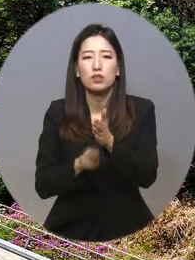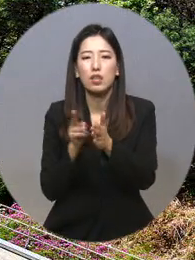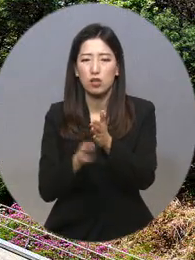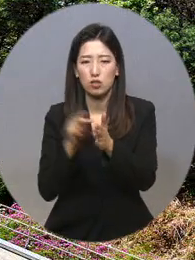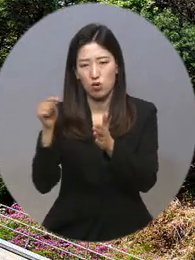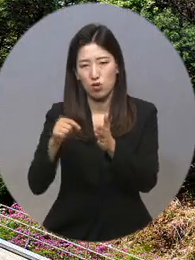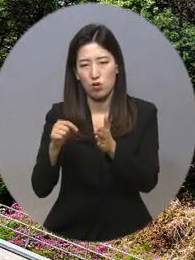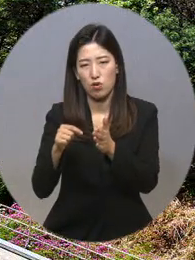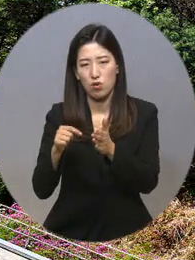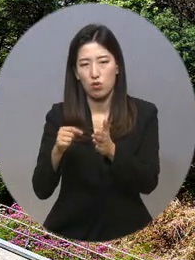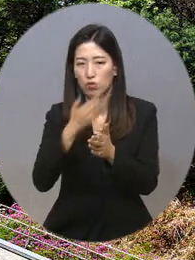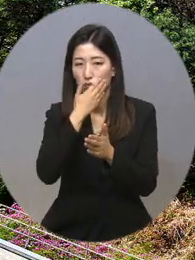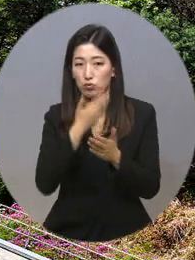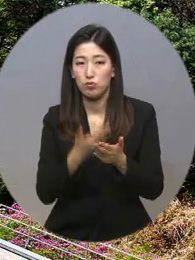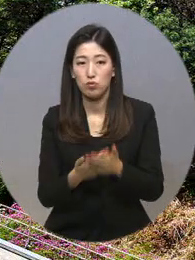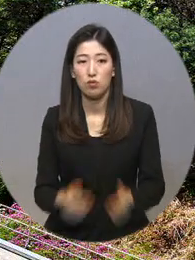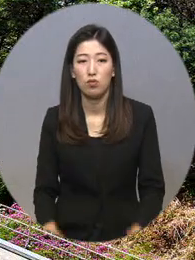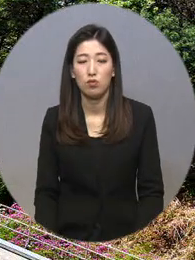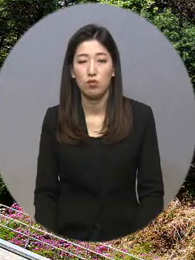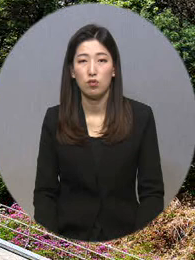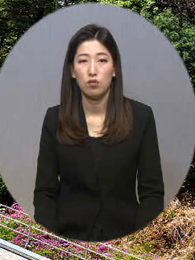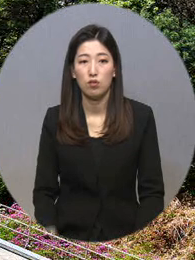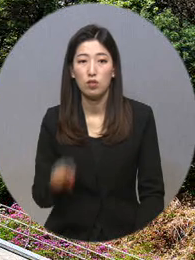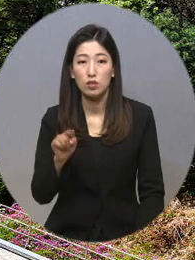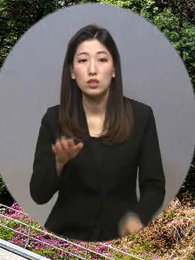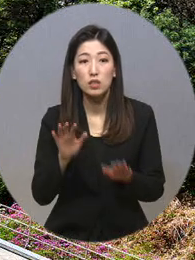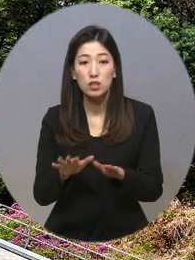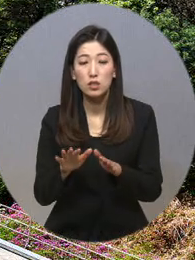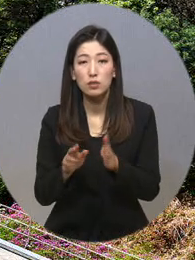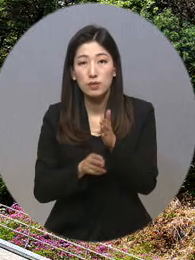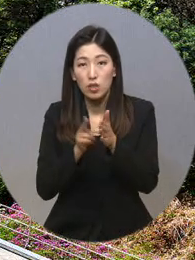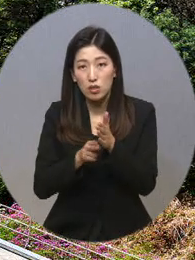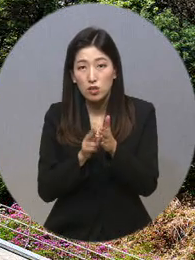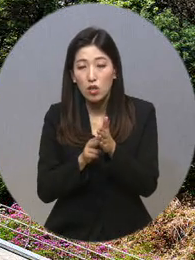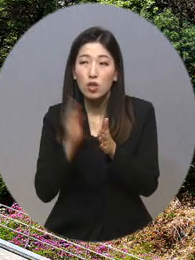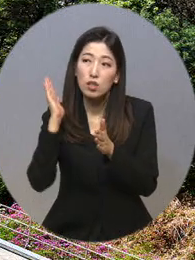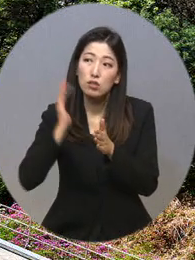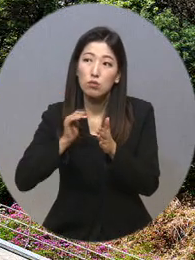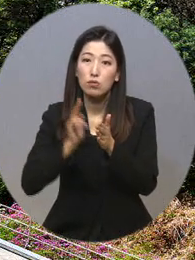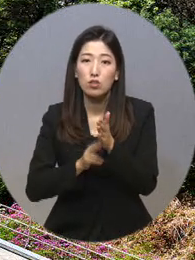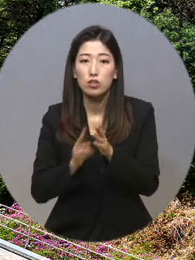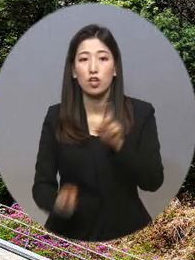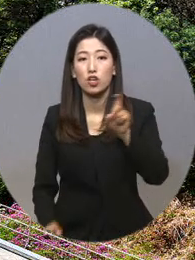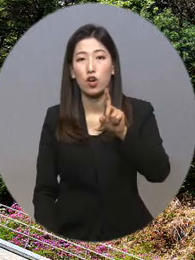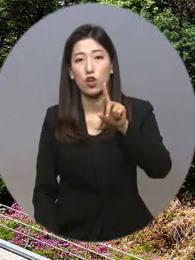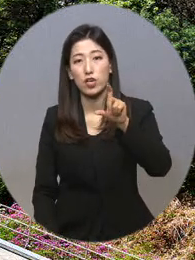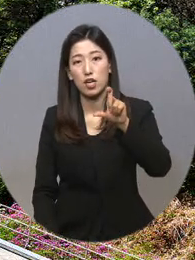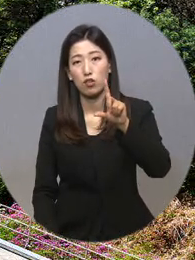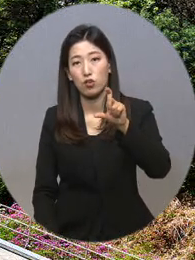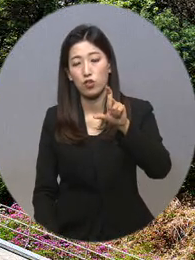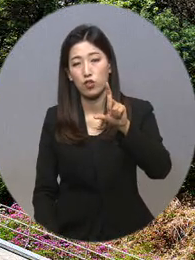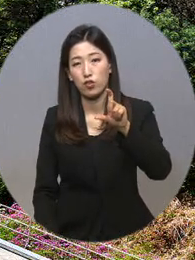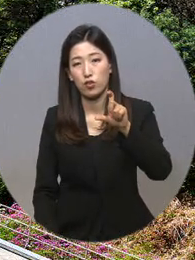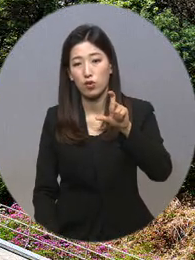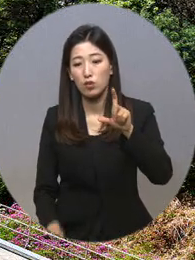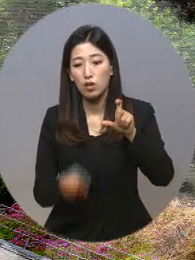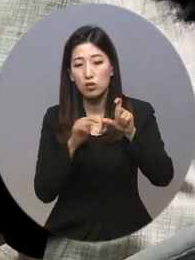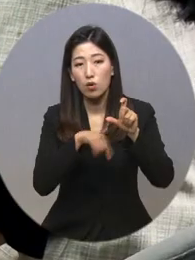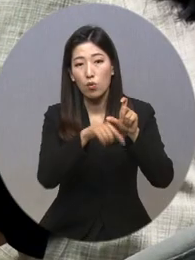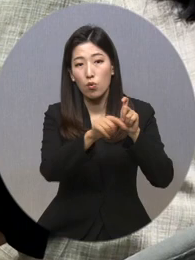싶습니다. 의정부의 경전철이 15개 역이 있습니다. 그 15개